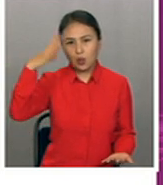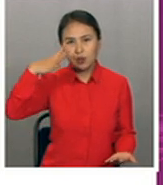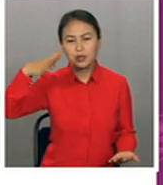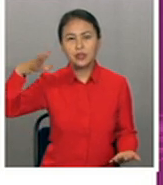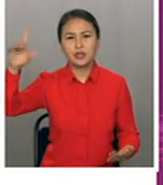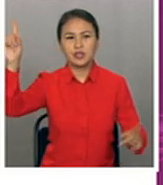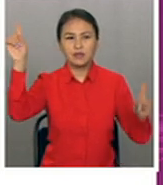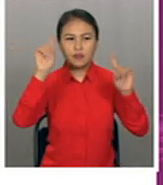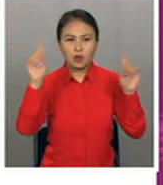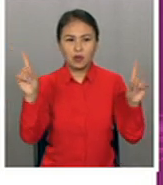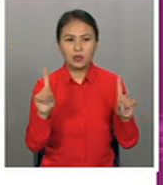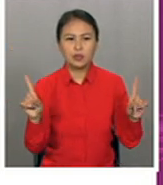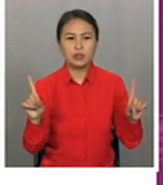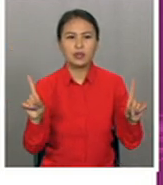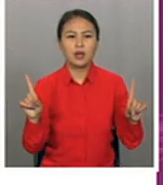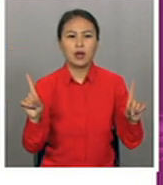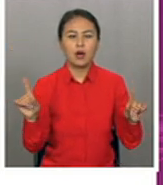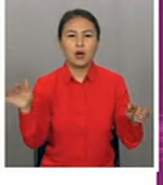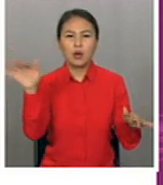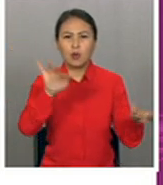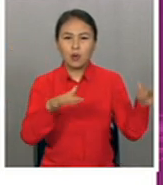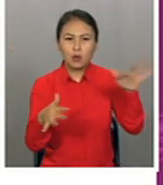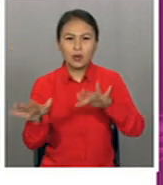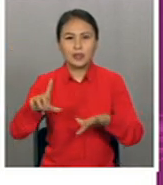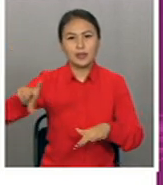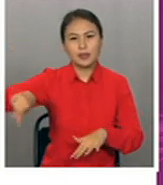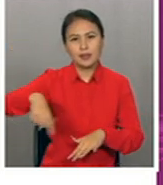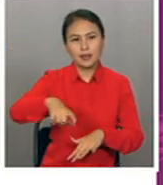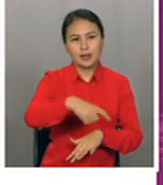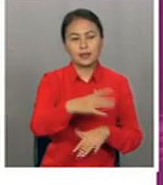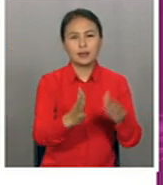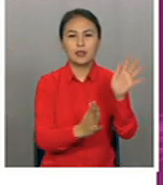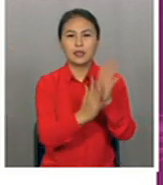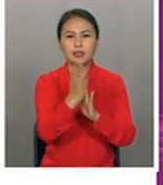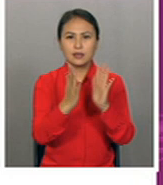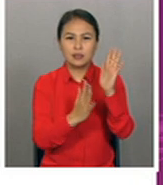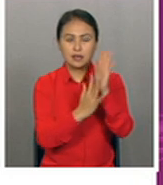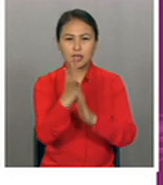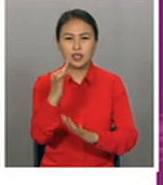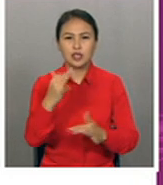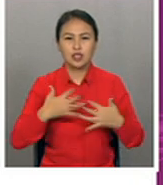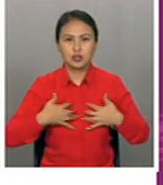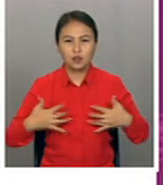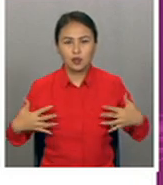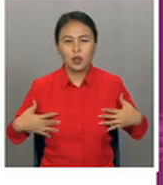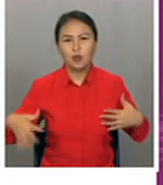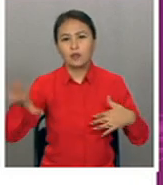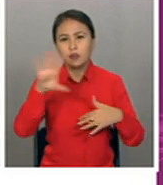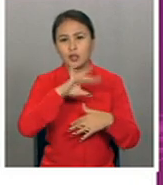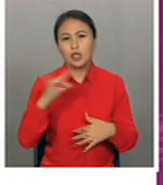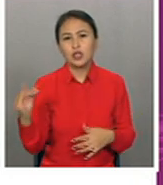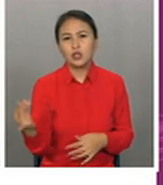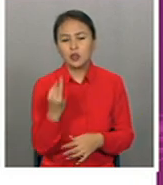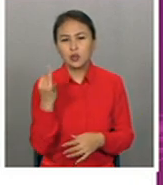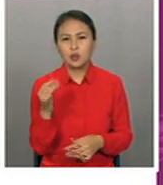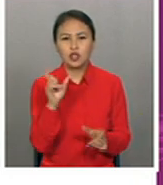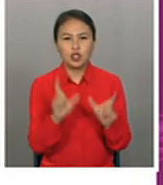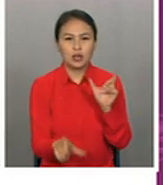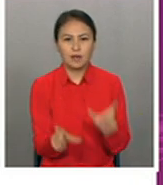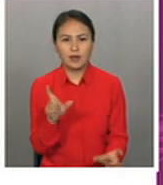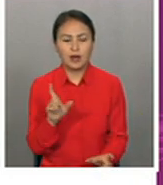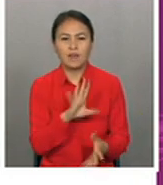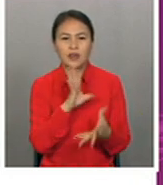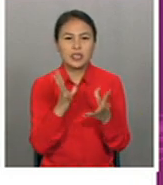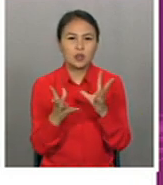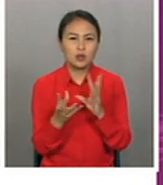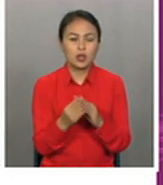и звезды, горы и реки, растения и животные – все интересует человека. В результате